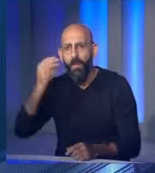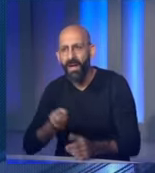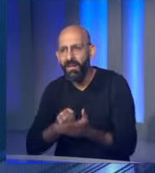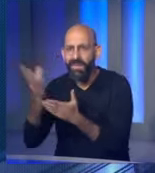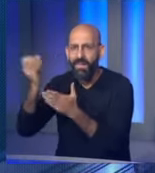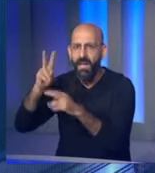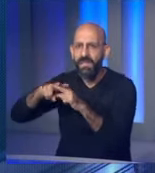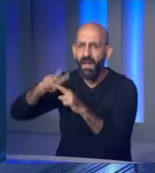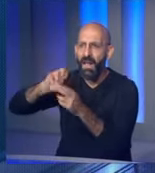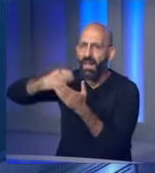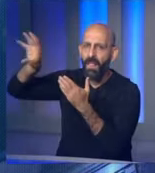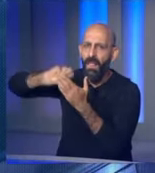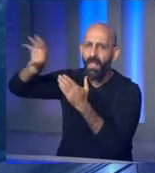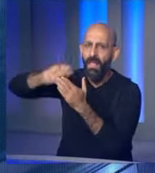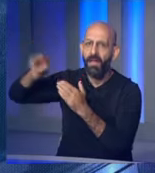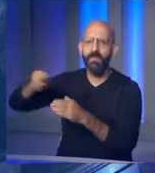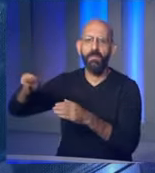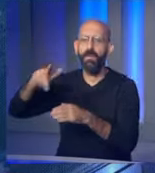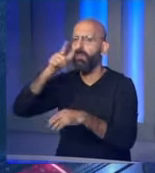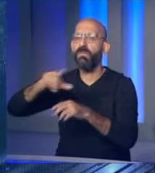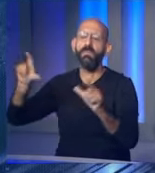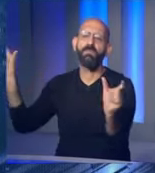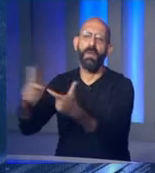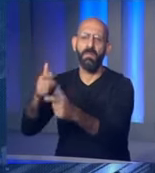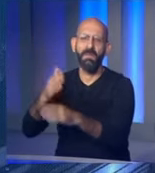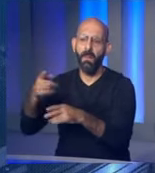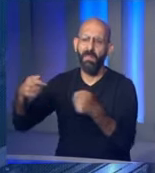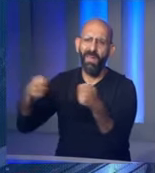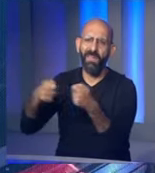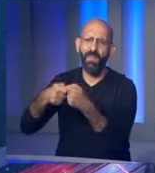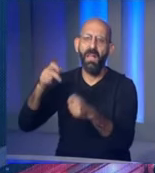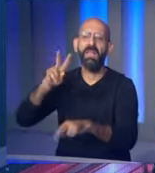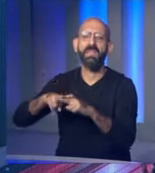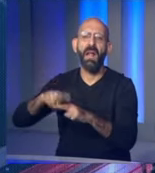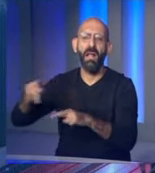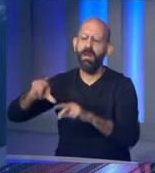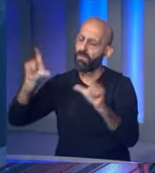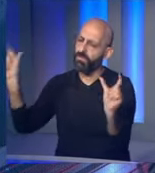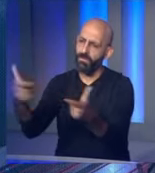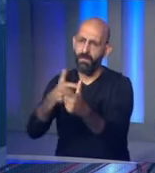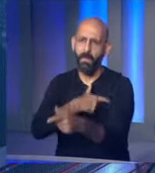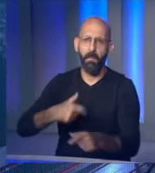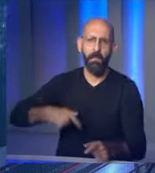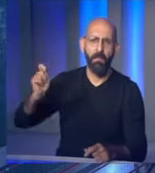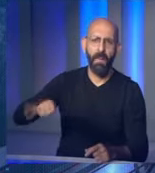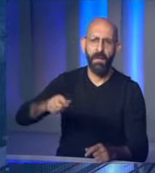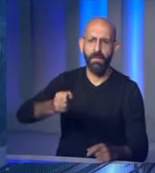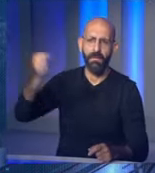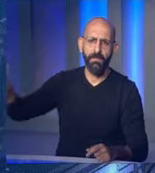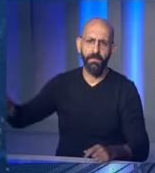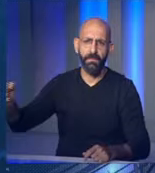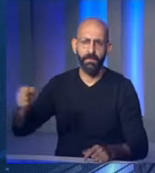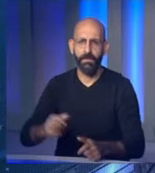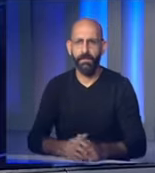ممح لاقدامه على جمع المعلومات لمصلحه العدو الاسرائيلي حيث تبين خلال التحقيق تورطه في التعامل